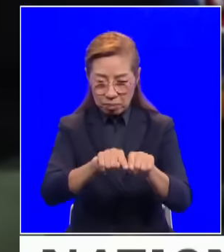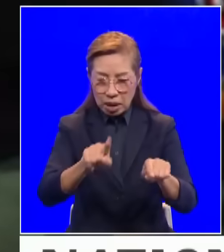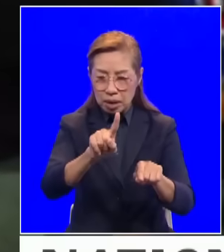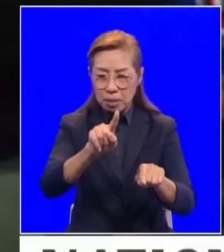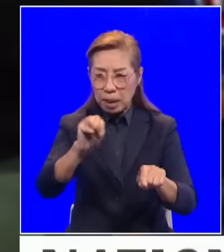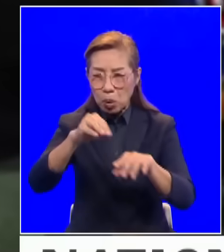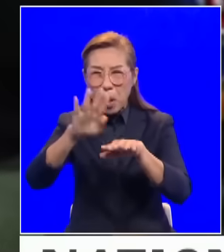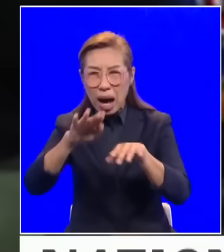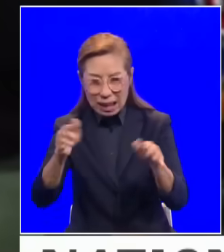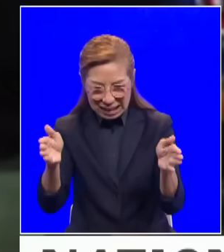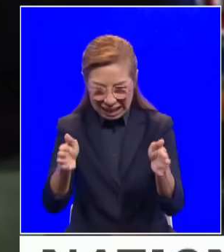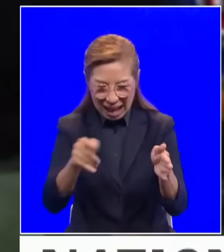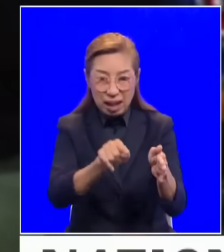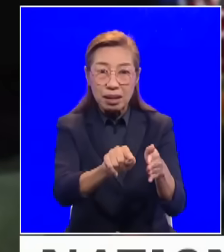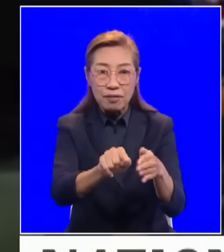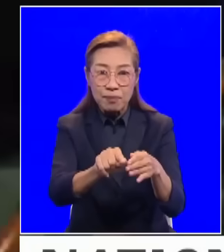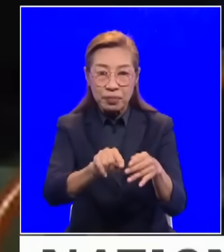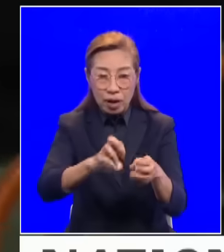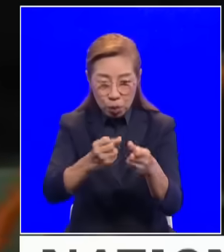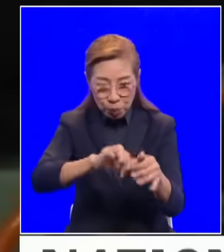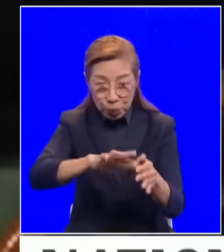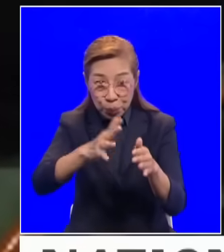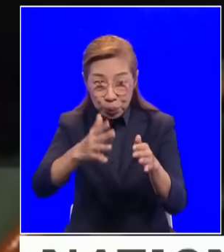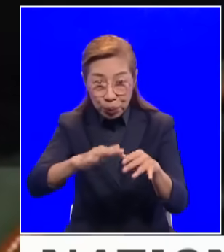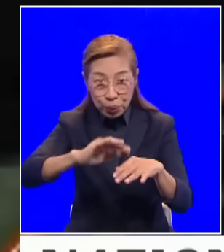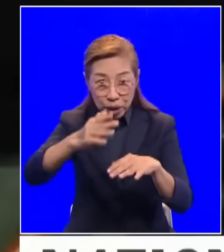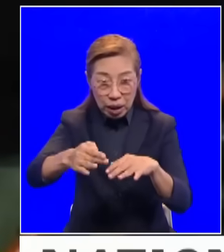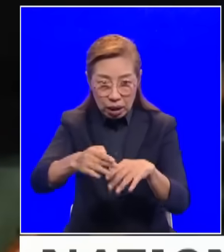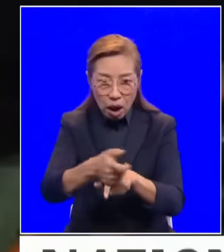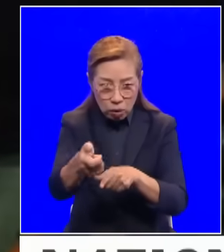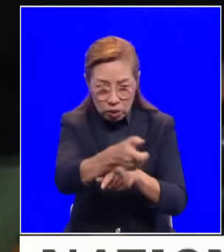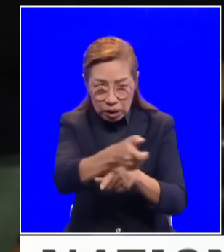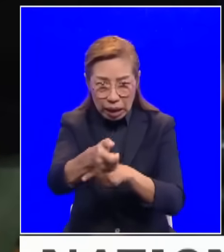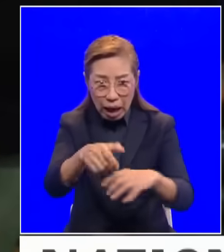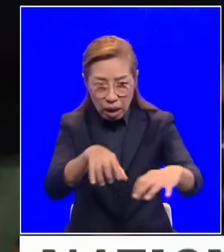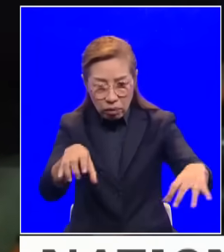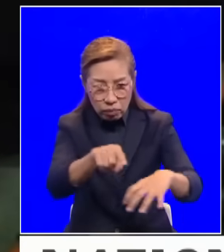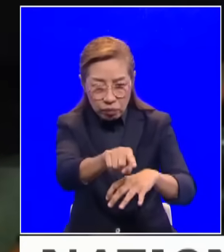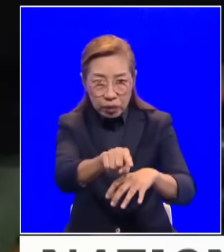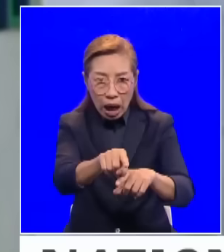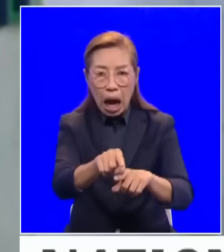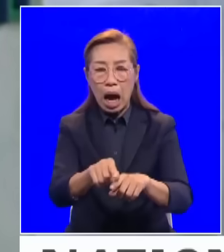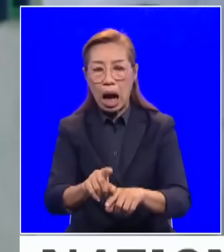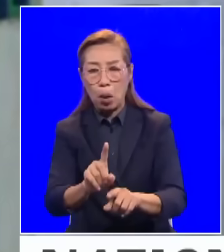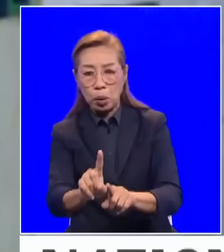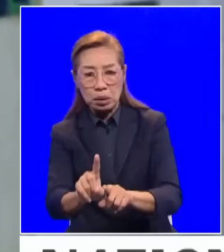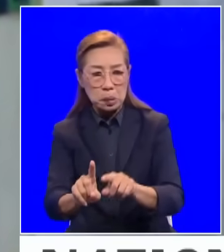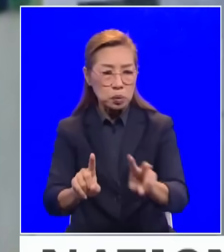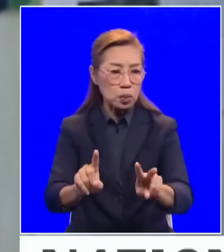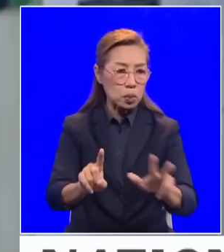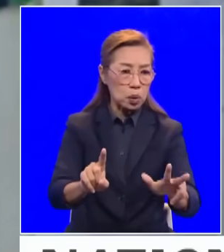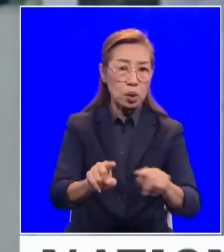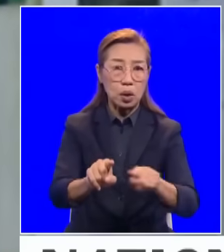แล้วระยะนั้นก็เป็นการใช้สแกนทั้งซ้ายและขวาจุดพบผู้สูญหายก็จะมีระยะไม่เท่ากันแต่ว่าตอนนี้ข่